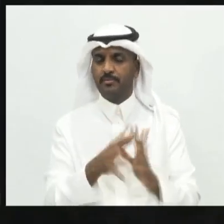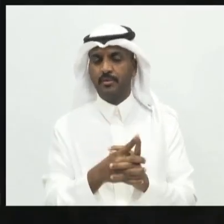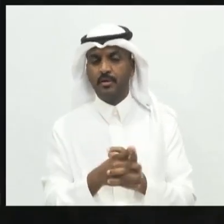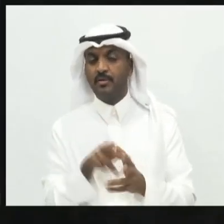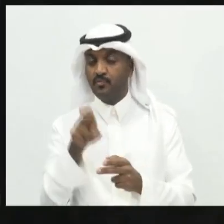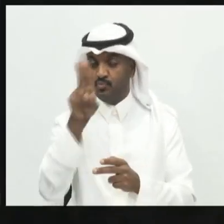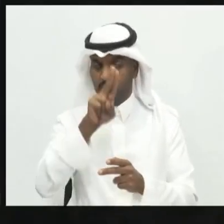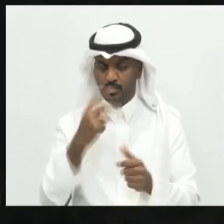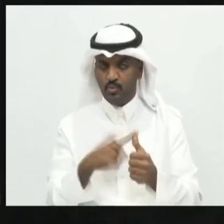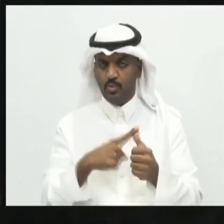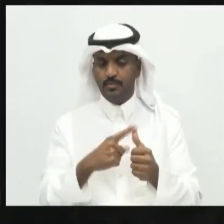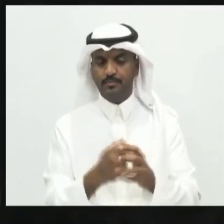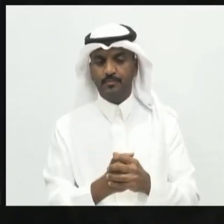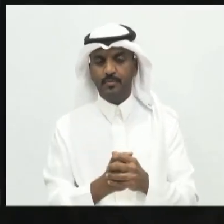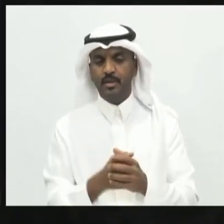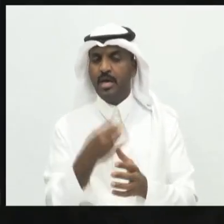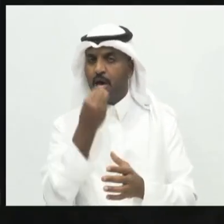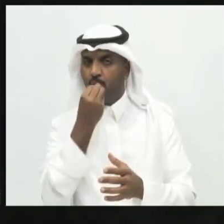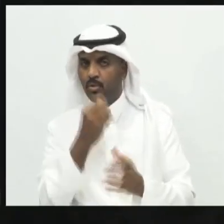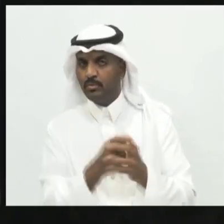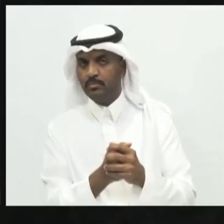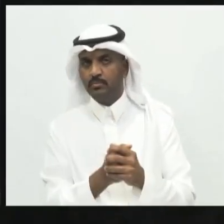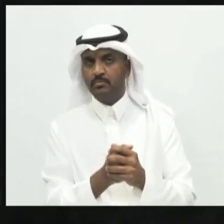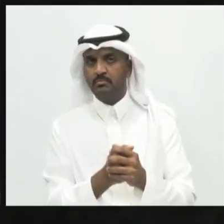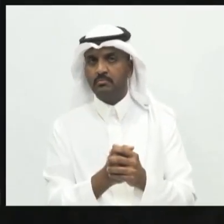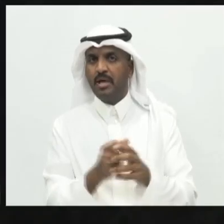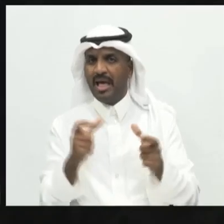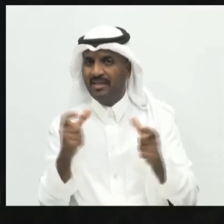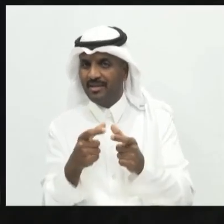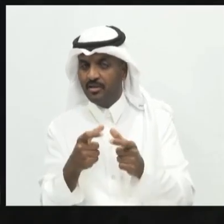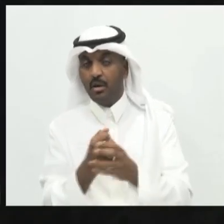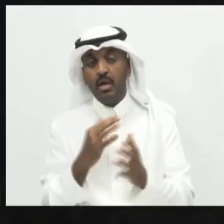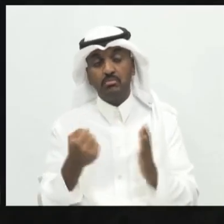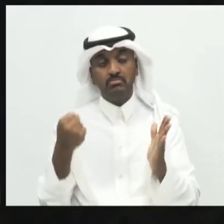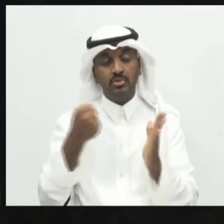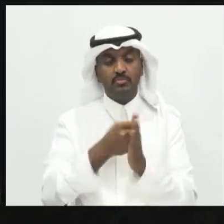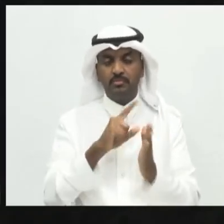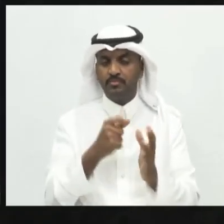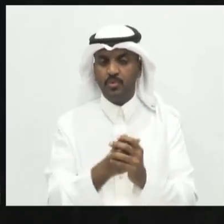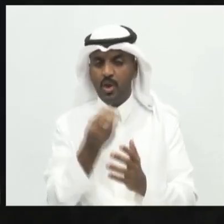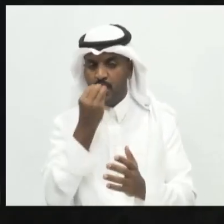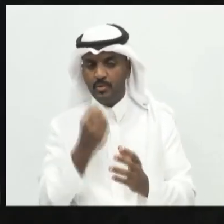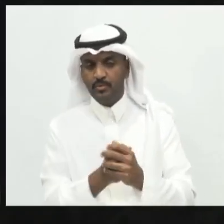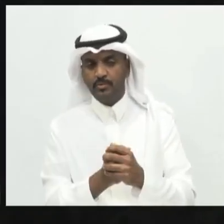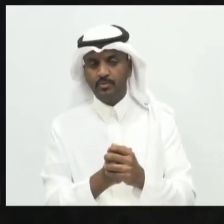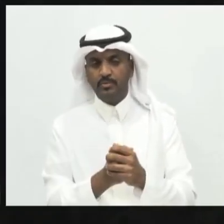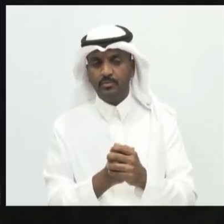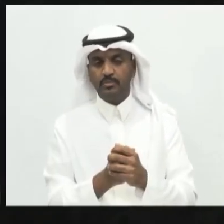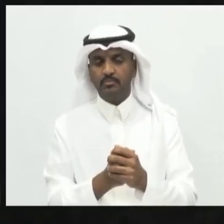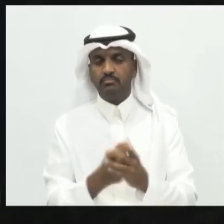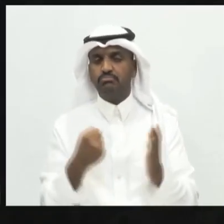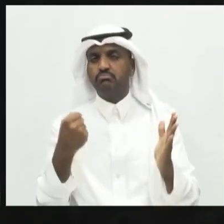المساله الاولى ياكل منه بقدر الحاجه ولا ياكل حتى